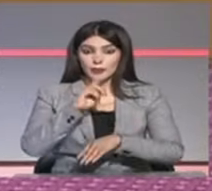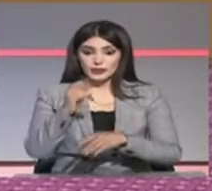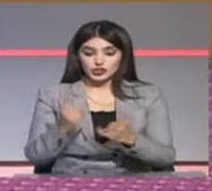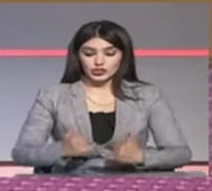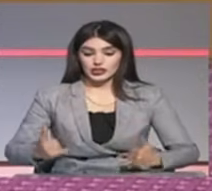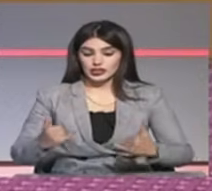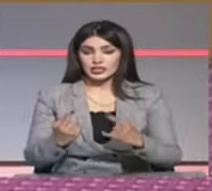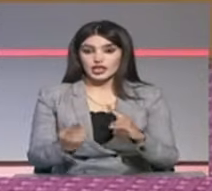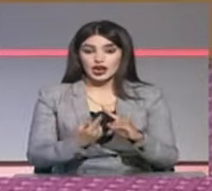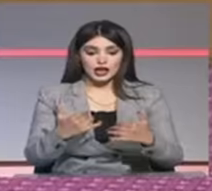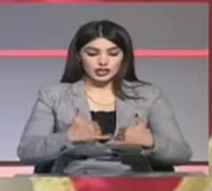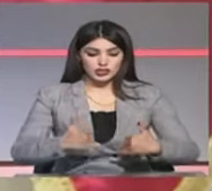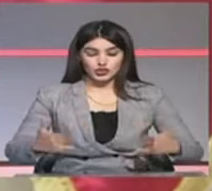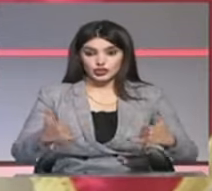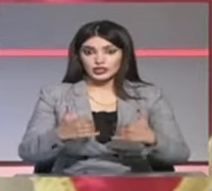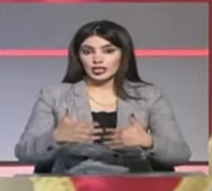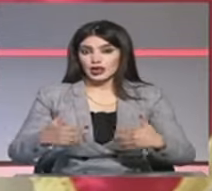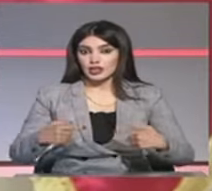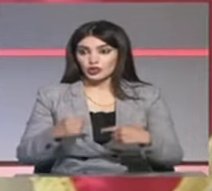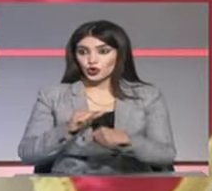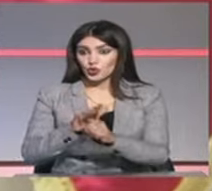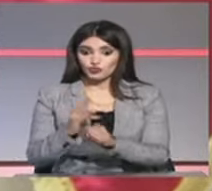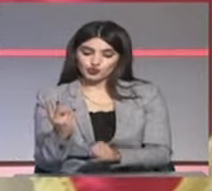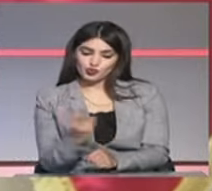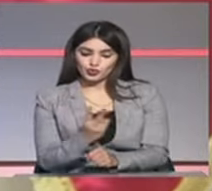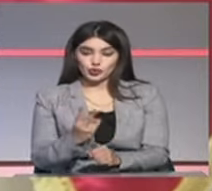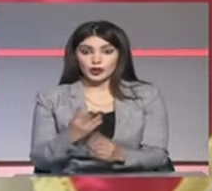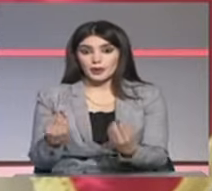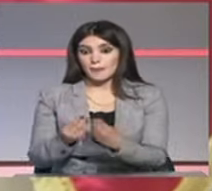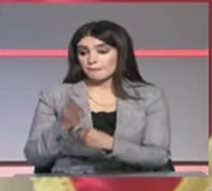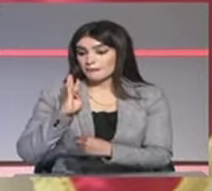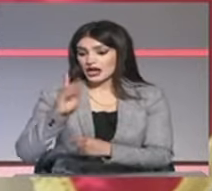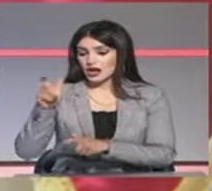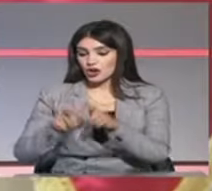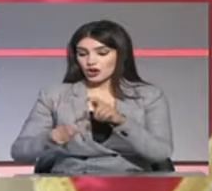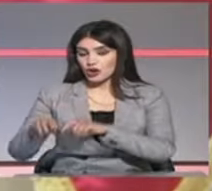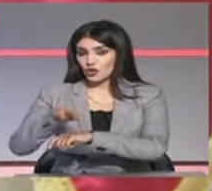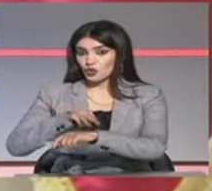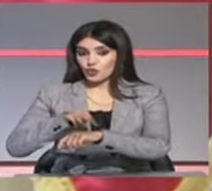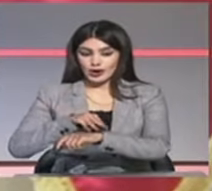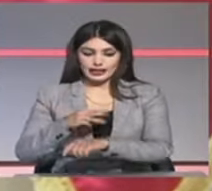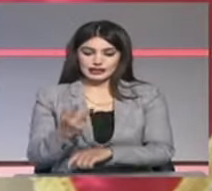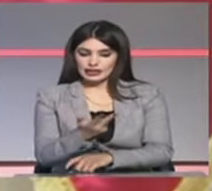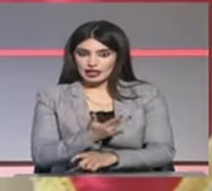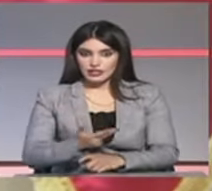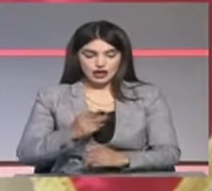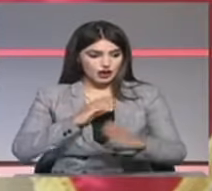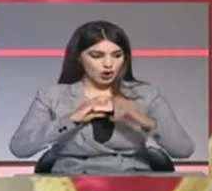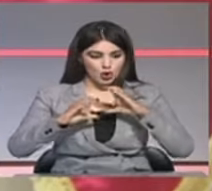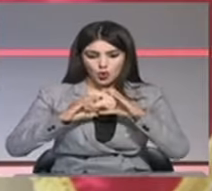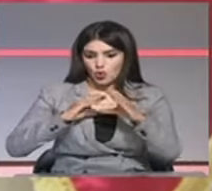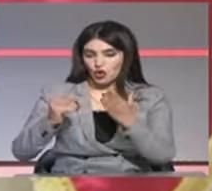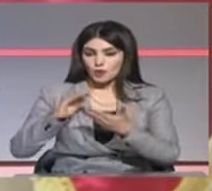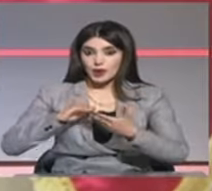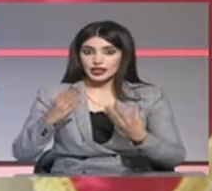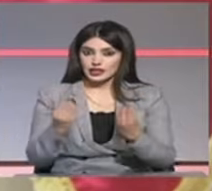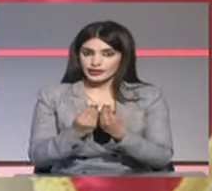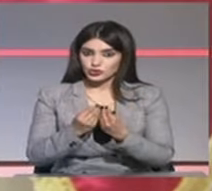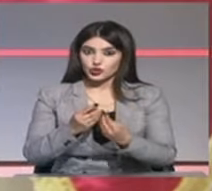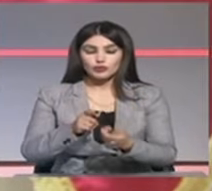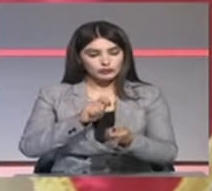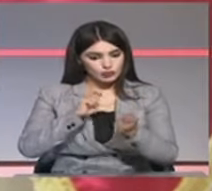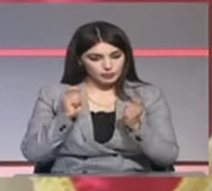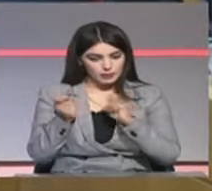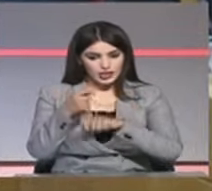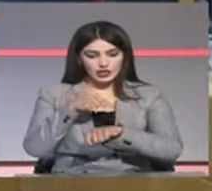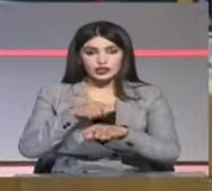للجنه العلميه لمجابهه كرونا و ندوه ال ولا تنزل في سياق مجهود تضامني تفاعلي سيشمل